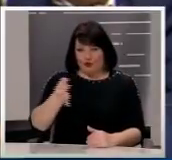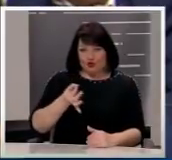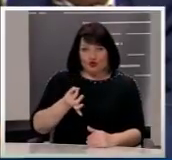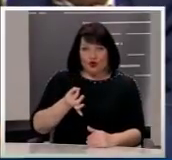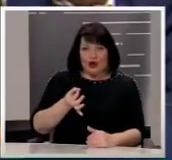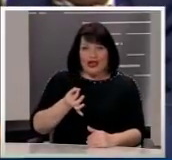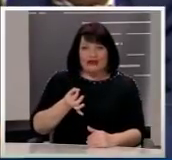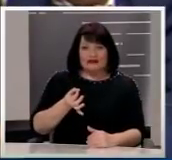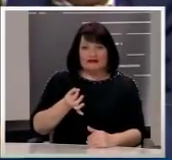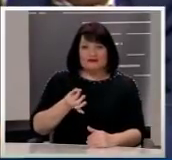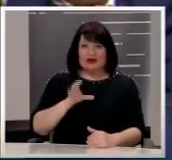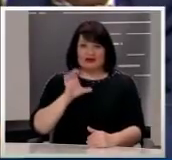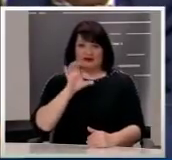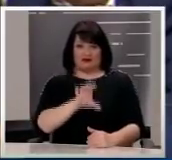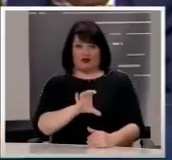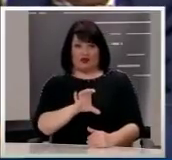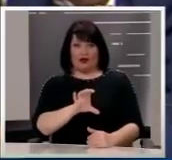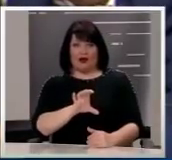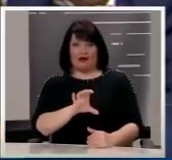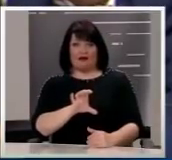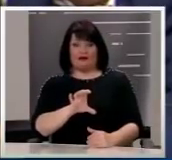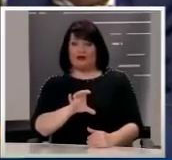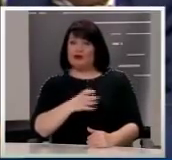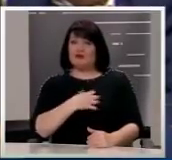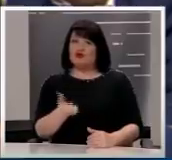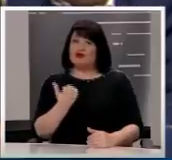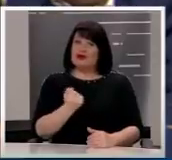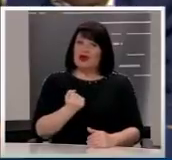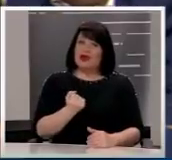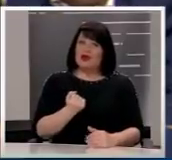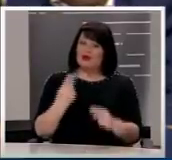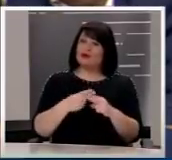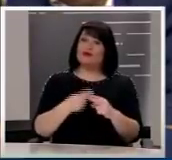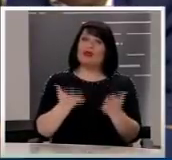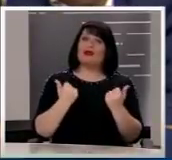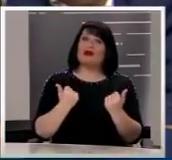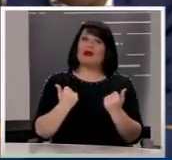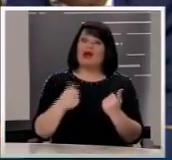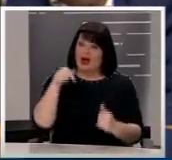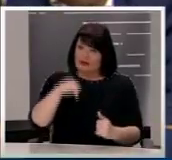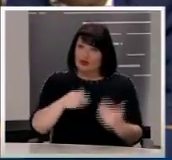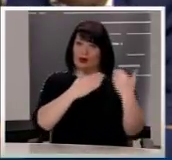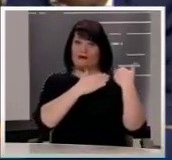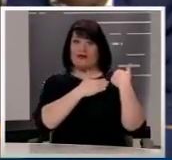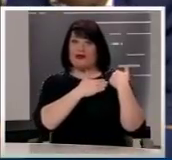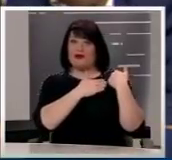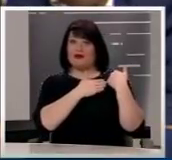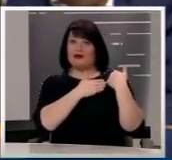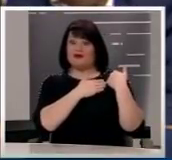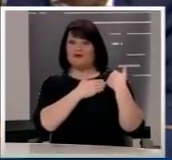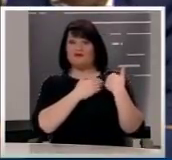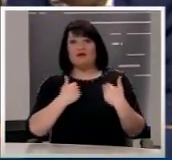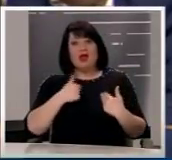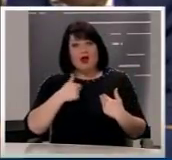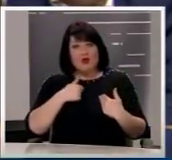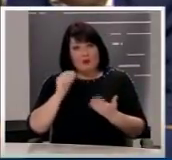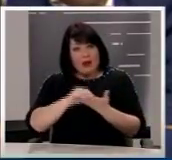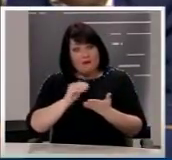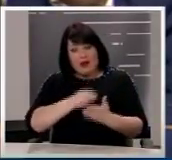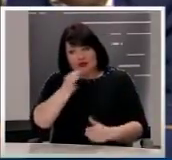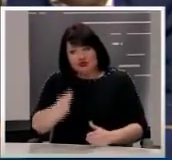μιλάτε για μια χώρα αναξιόπιστη σε μια κρίσιμη στιγμή. Αυτή είναι η αίσθηση ευθύνης και συνεννόησης που θέλετε. Εγώ είμαι ανοιχτός,